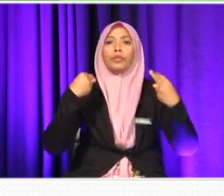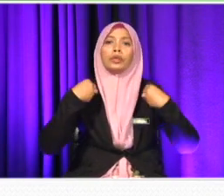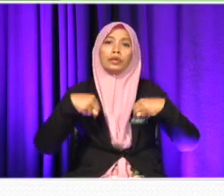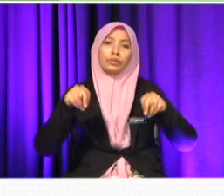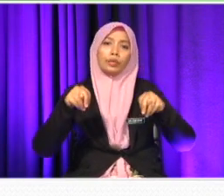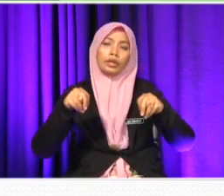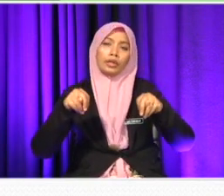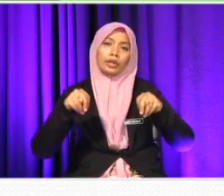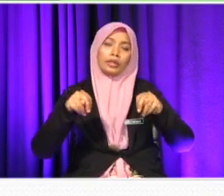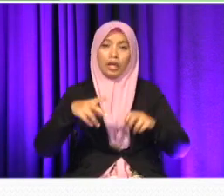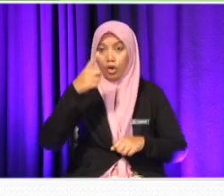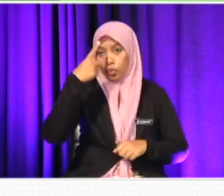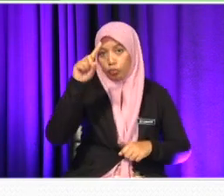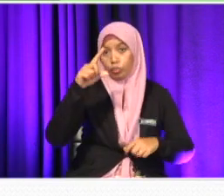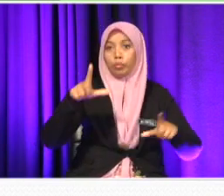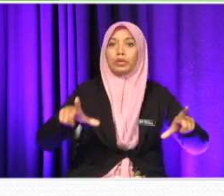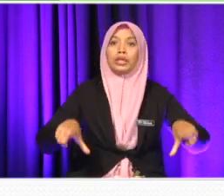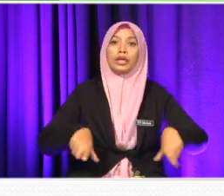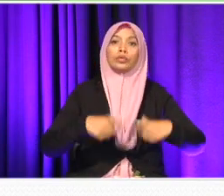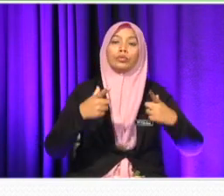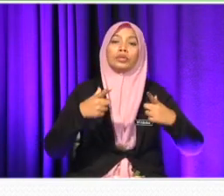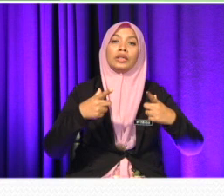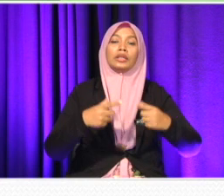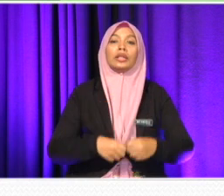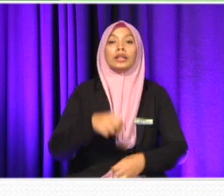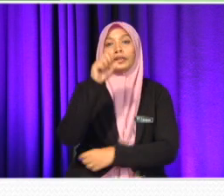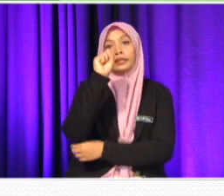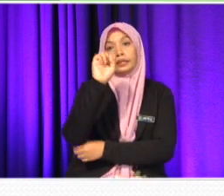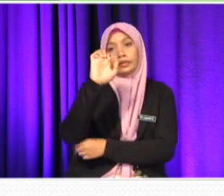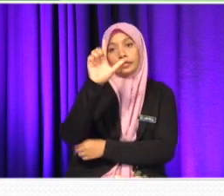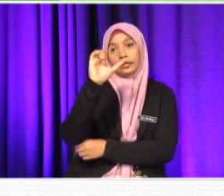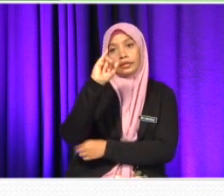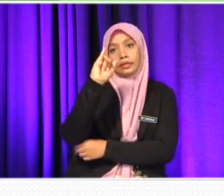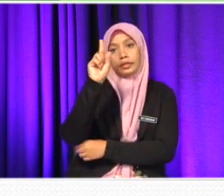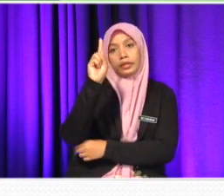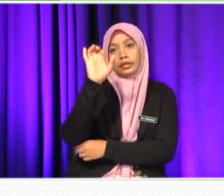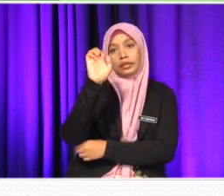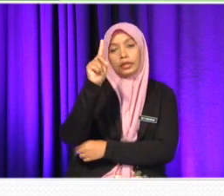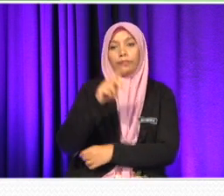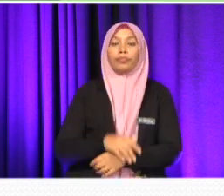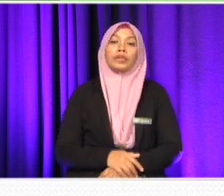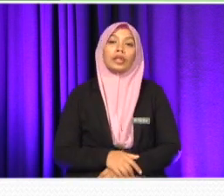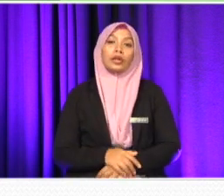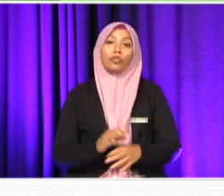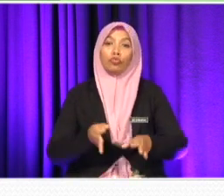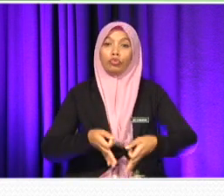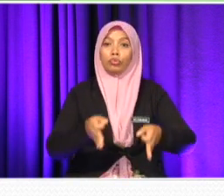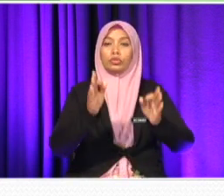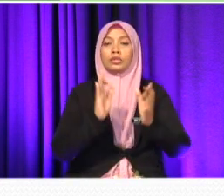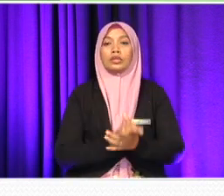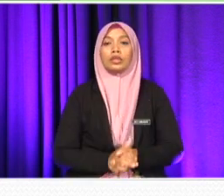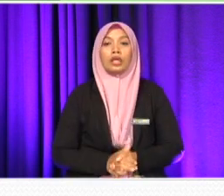untuk melakukan penyidikan pemasaran untuk mengetahui cita rasa pengguna dan juga mempromosikan produk yang